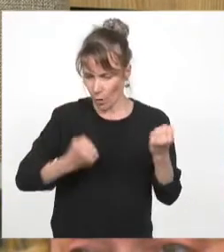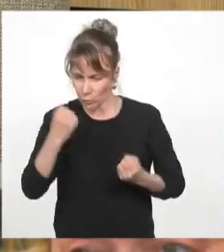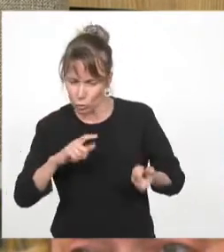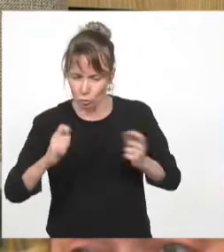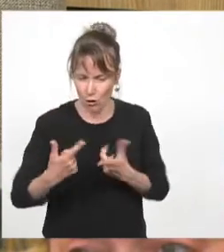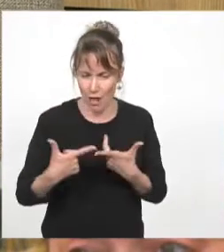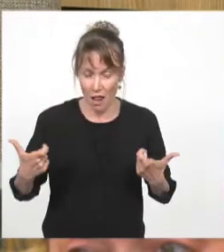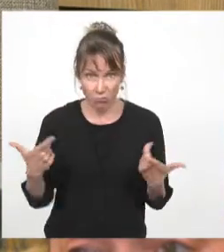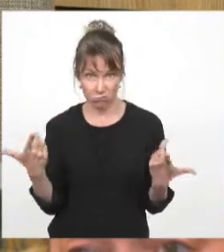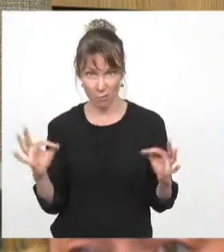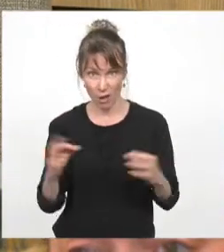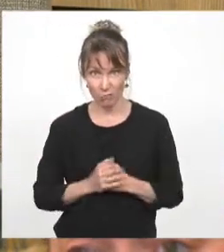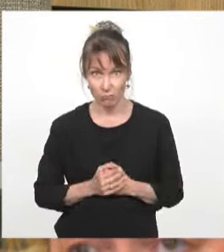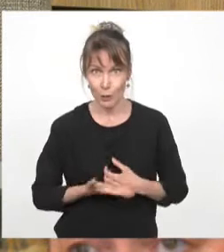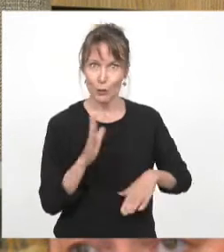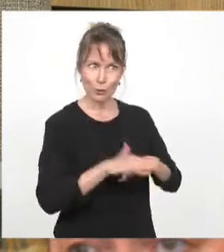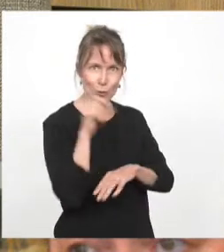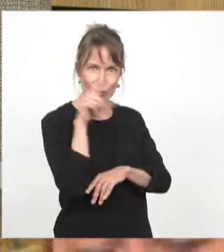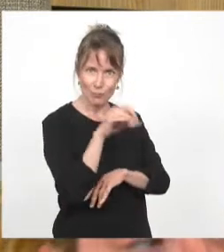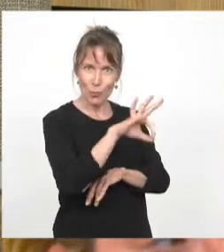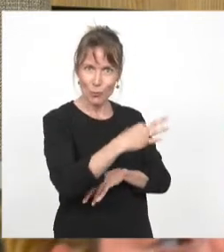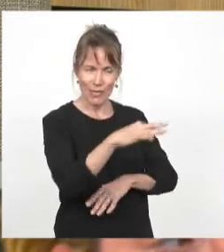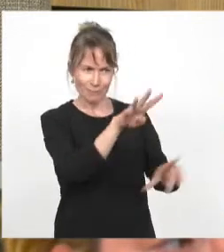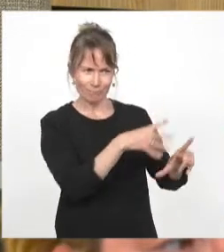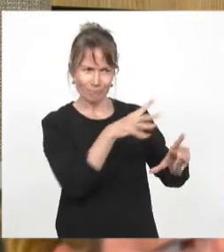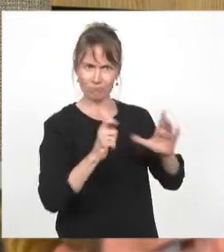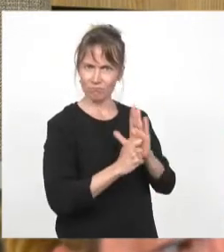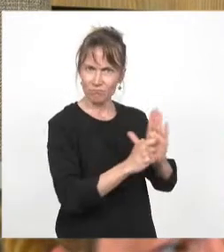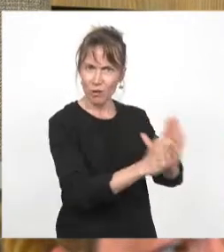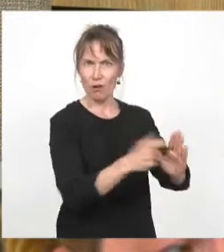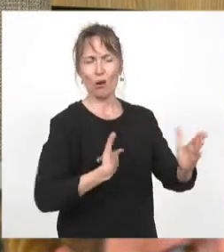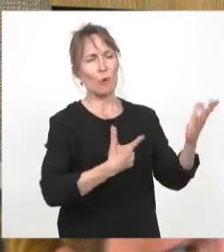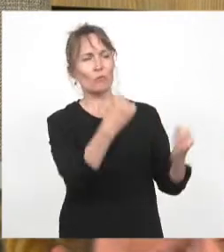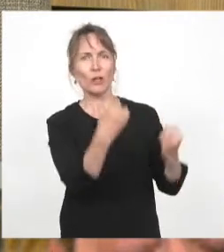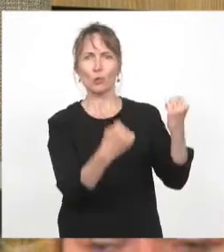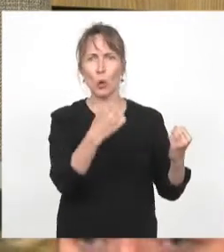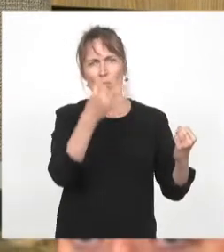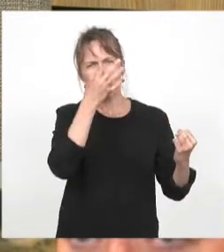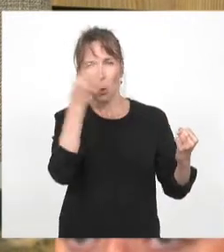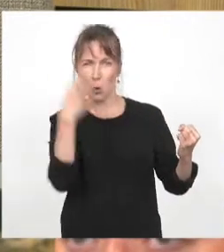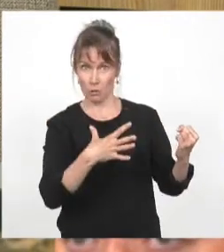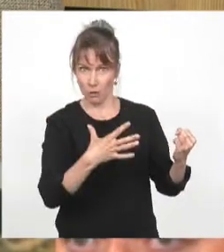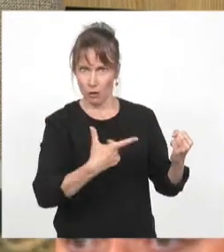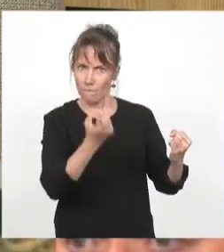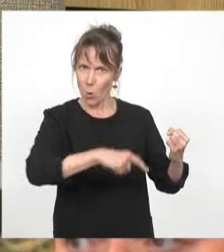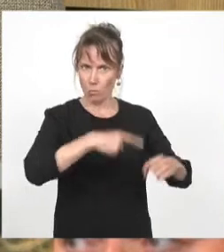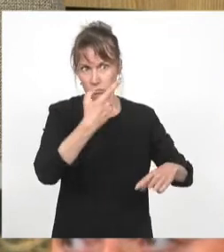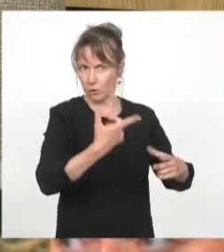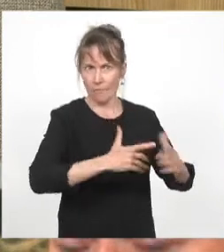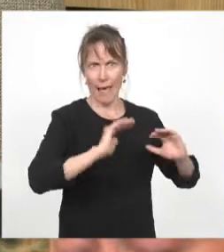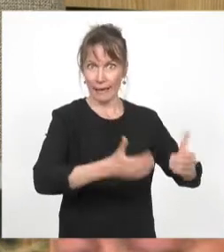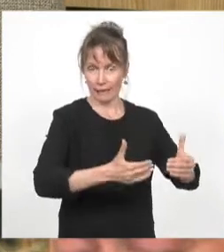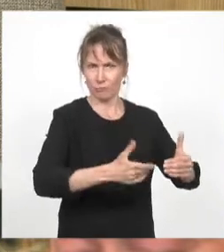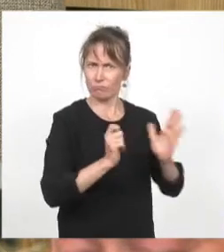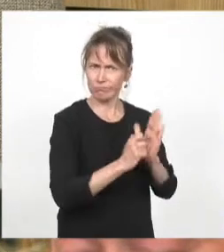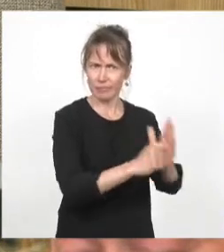métropole de Strasbourg a pour sa part élaboré un calendrier clair d'interdiction progressive des véhicules polluants, au-delà de ce que préconise la loi, qui, on le sait, ne tient pas compte de